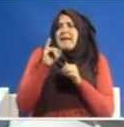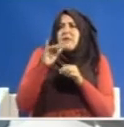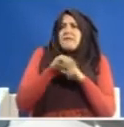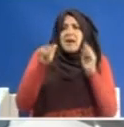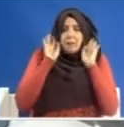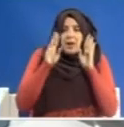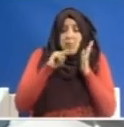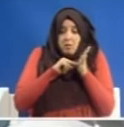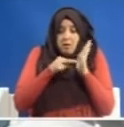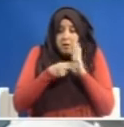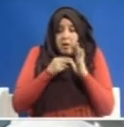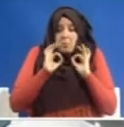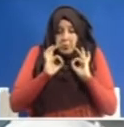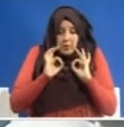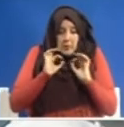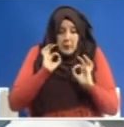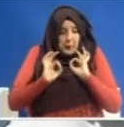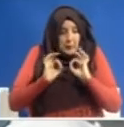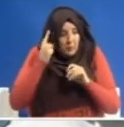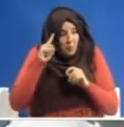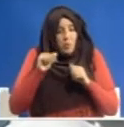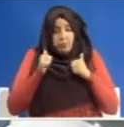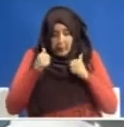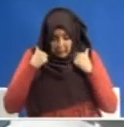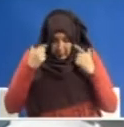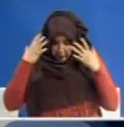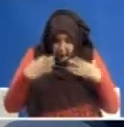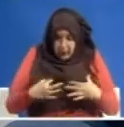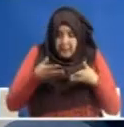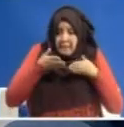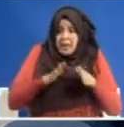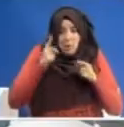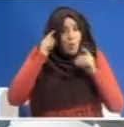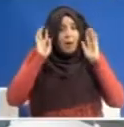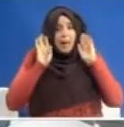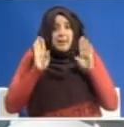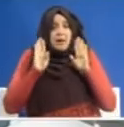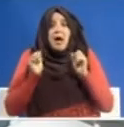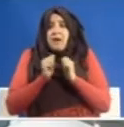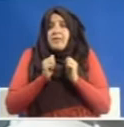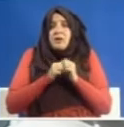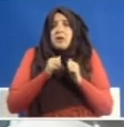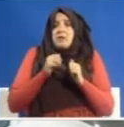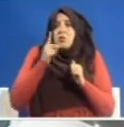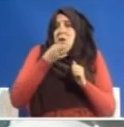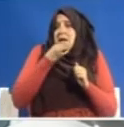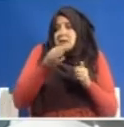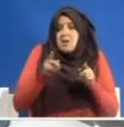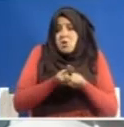يحرص باش يوفر أسباب أداء الصلاة بالوجه المشروع